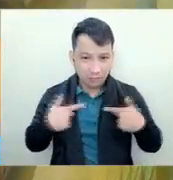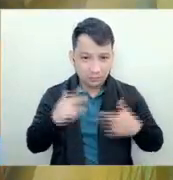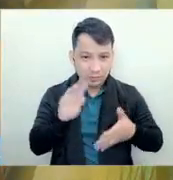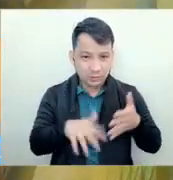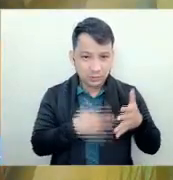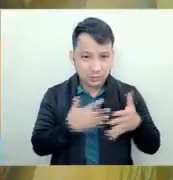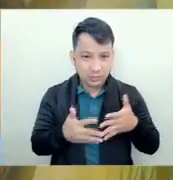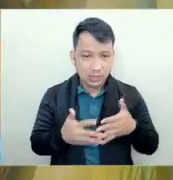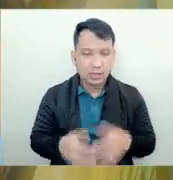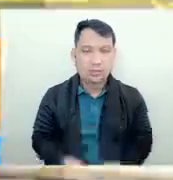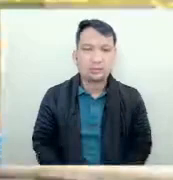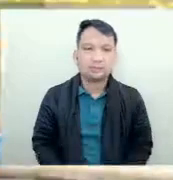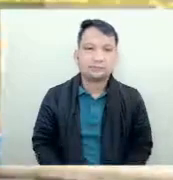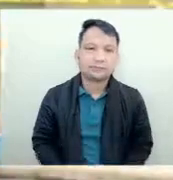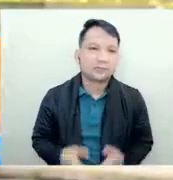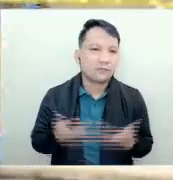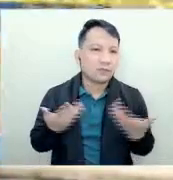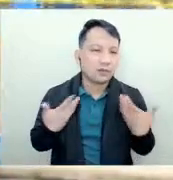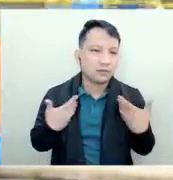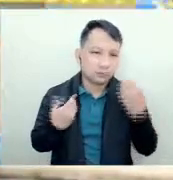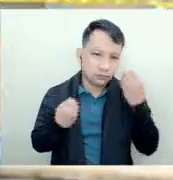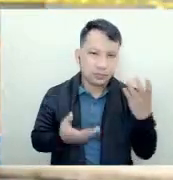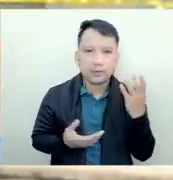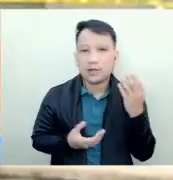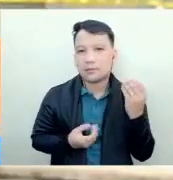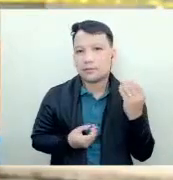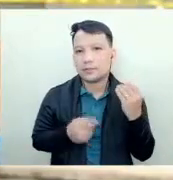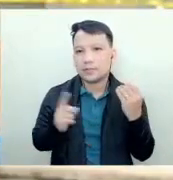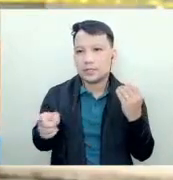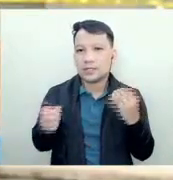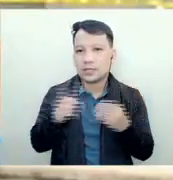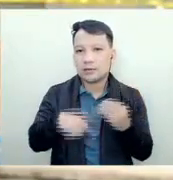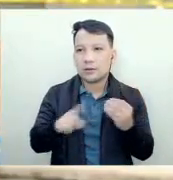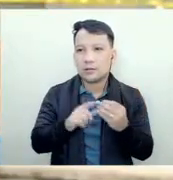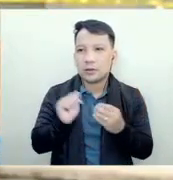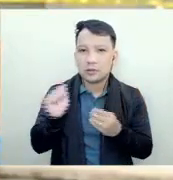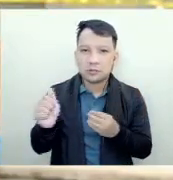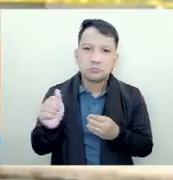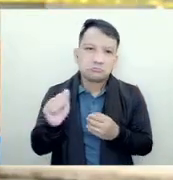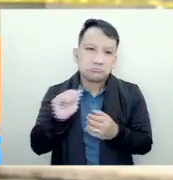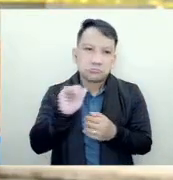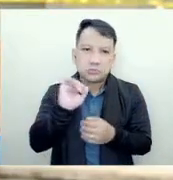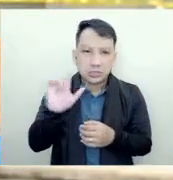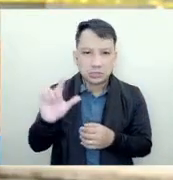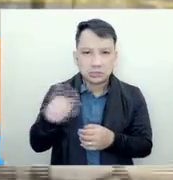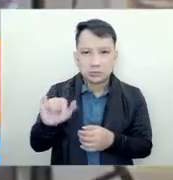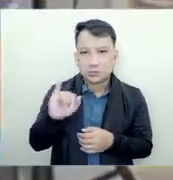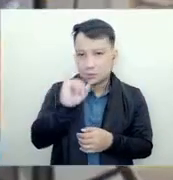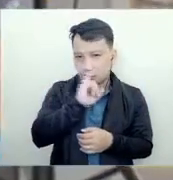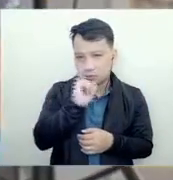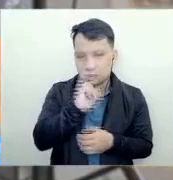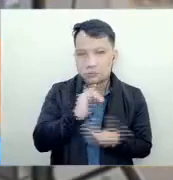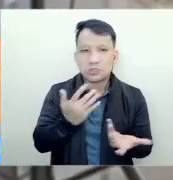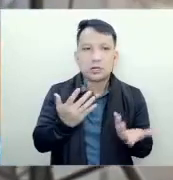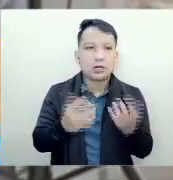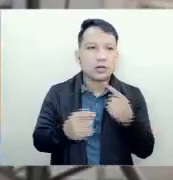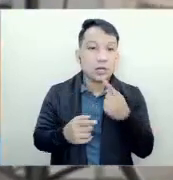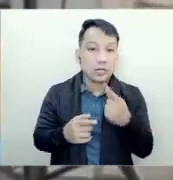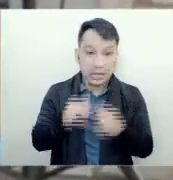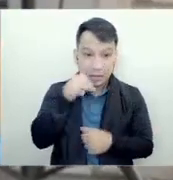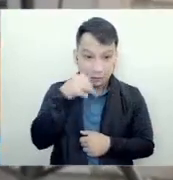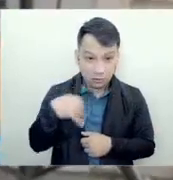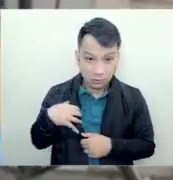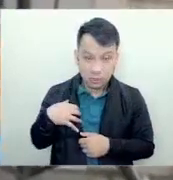Sa ngayon, Paolo, ay wala pang binibigay na update yung Iloilo City LGU. Kahapon, simula nang ipatupad yung